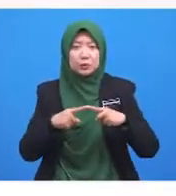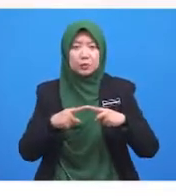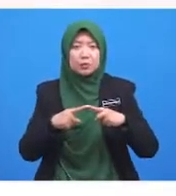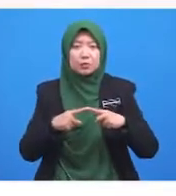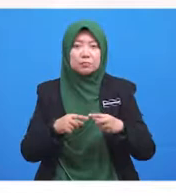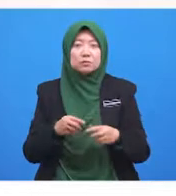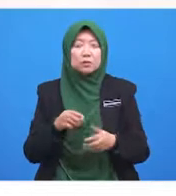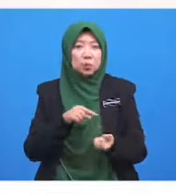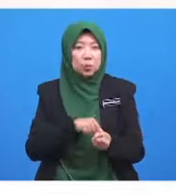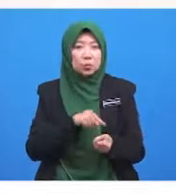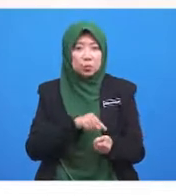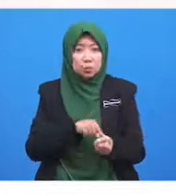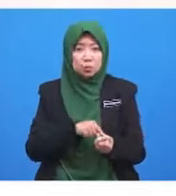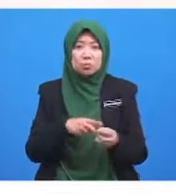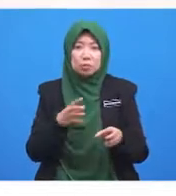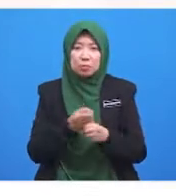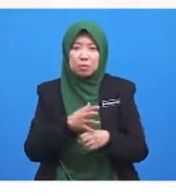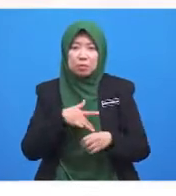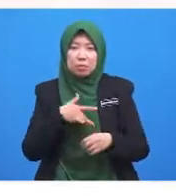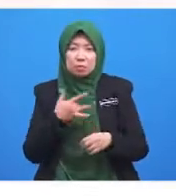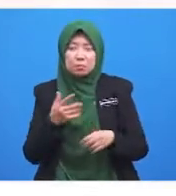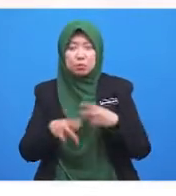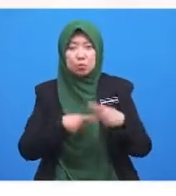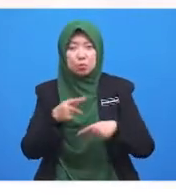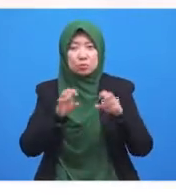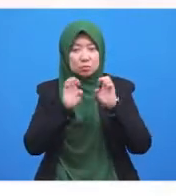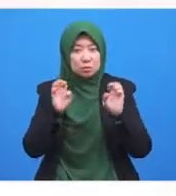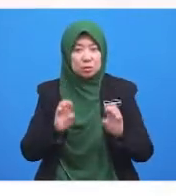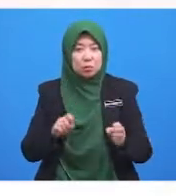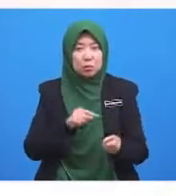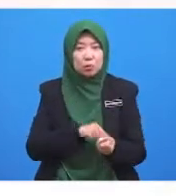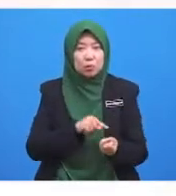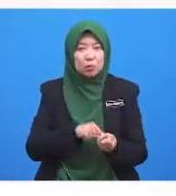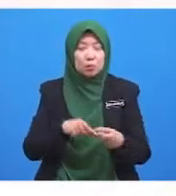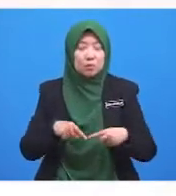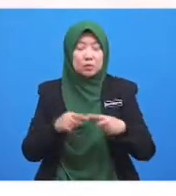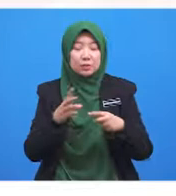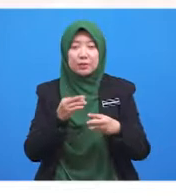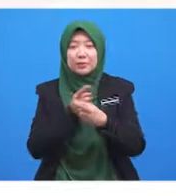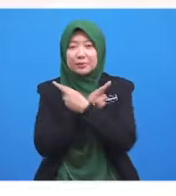otot. Yang kedua, dapat merasakan proses senaman otot menegang dan rileks.